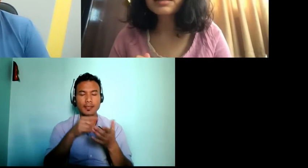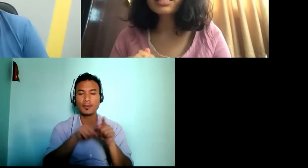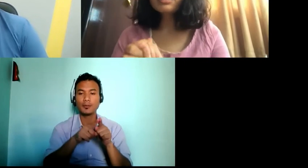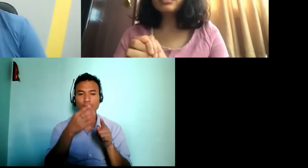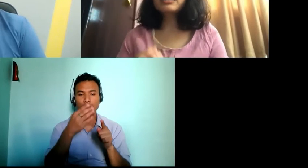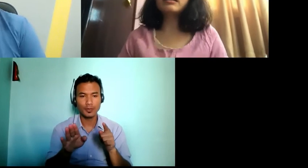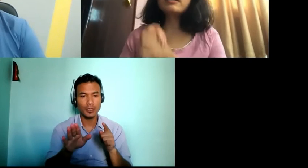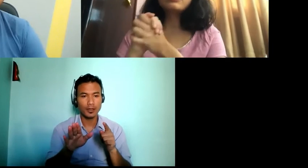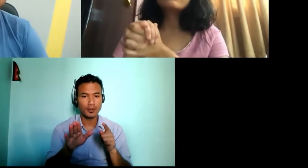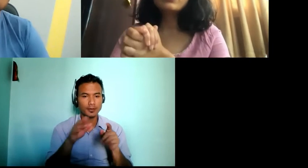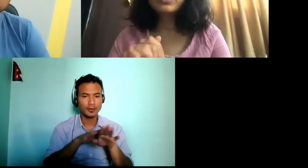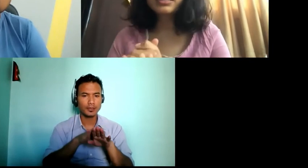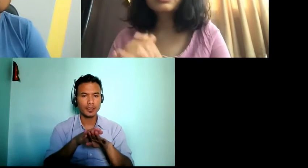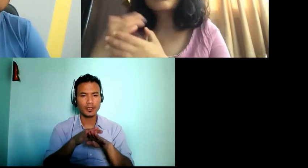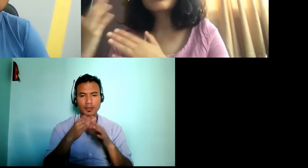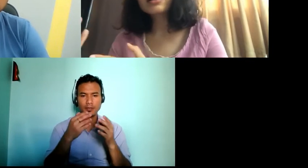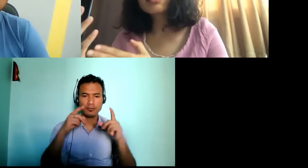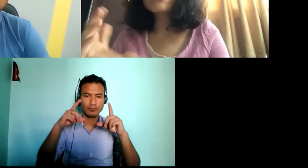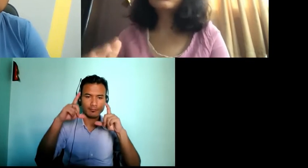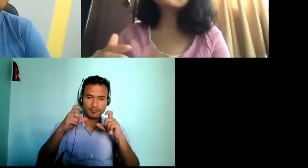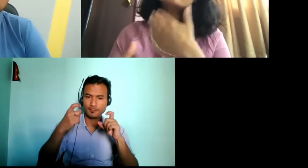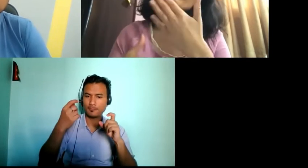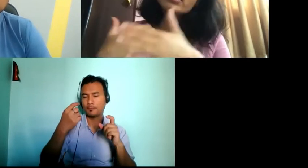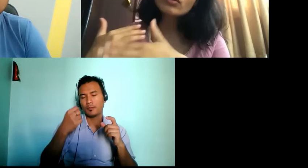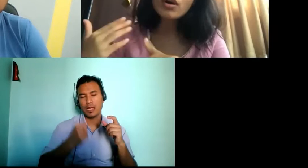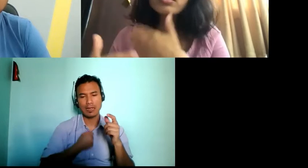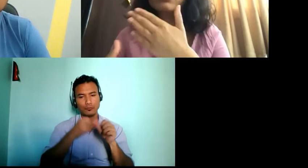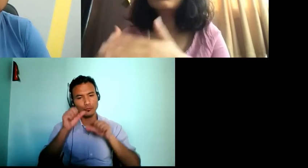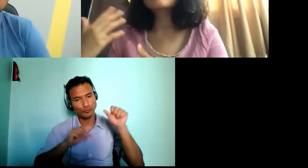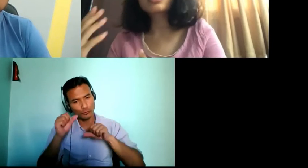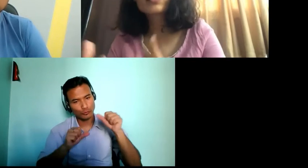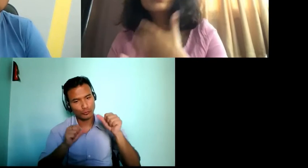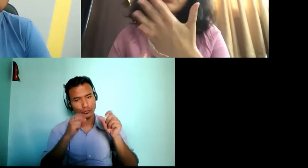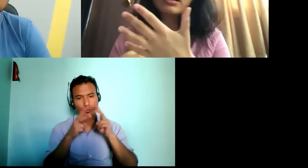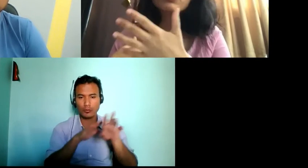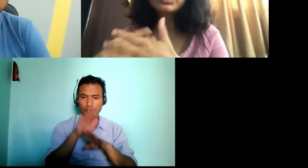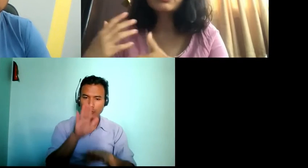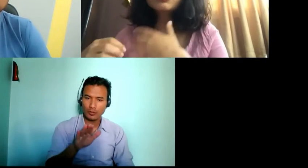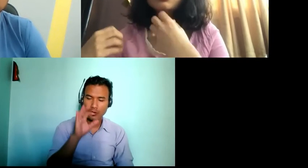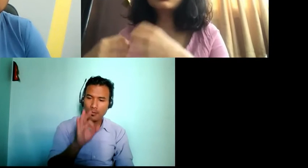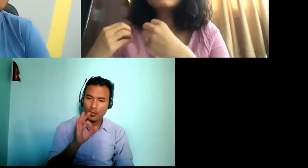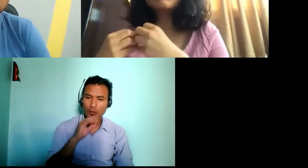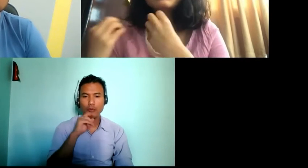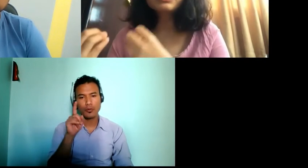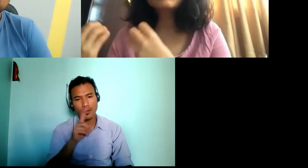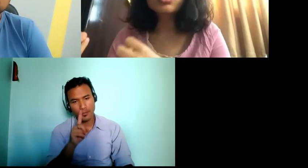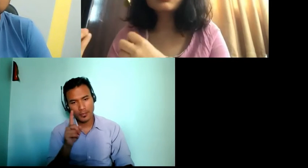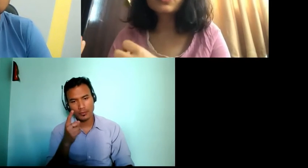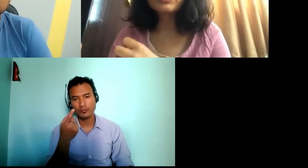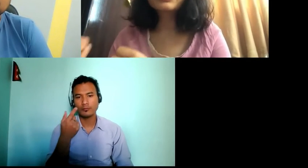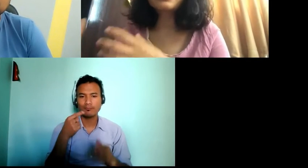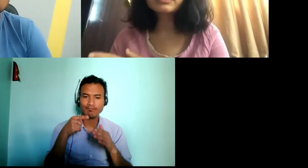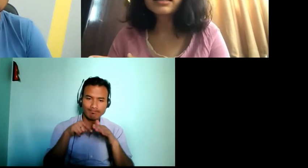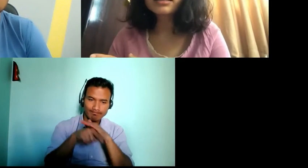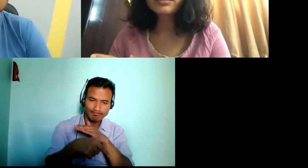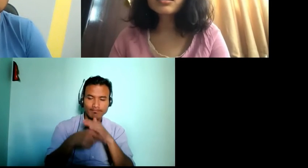कि यसमा होइन. धेरै सेल्फीहरू खिच्दै राख्यो आफ्नो जुन पनि थट्सहरू छ राम्रो नराम्रो होइन अथवा एकदमै डिप थट्सहरू